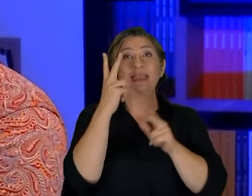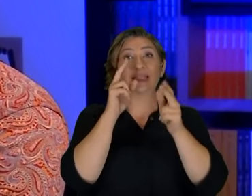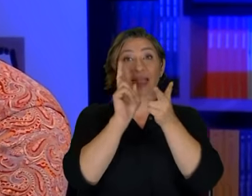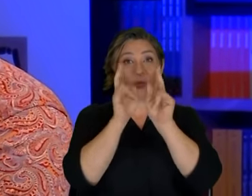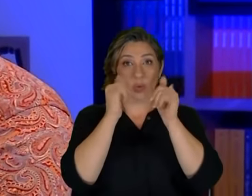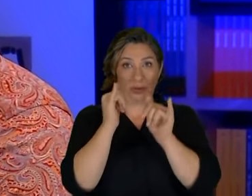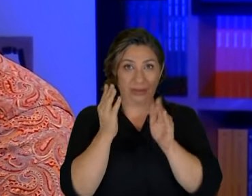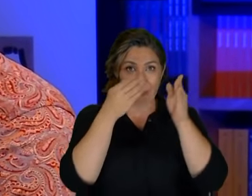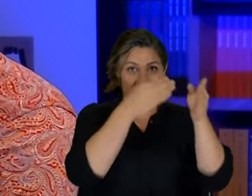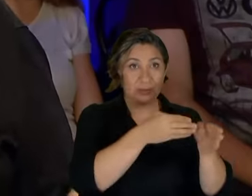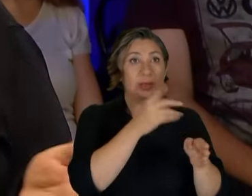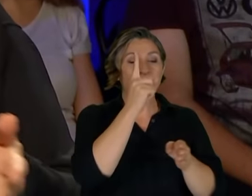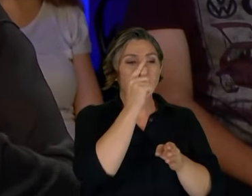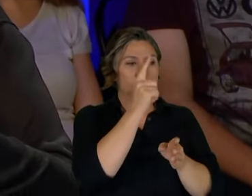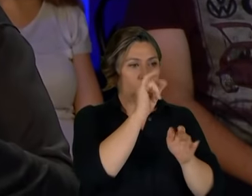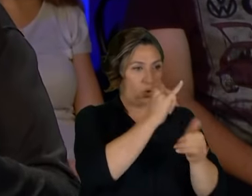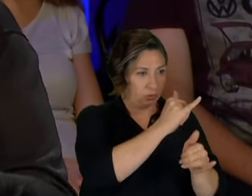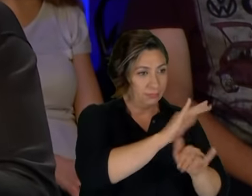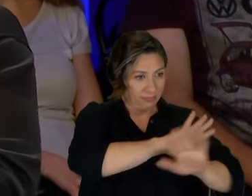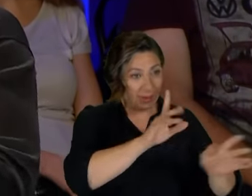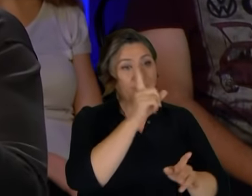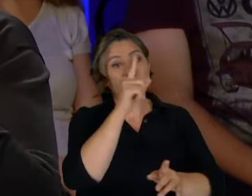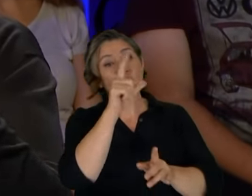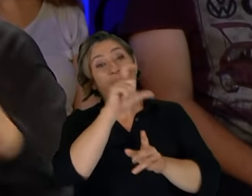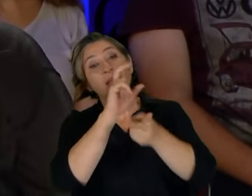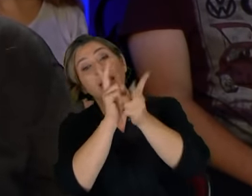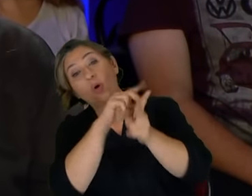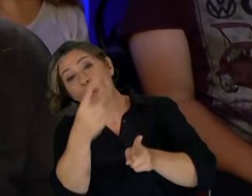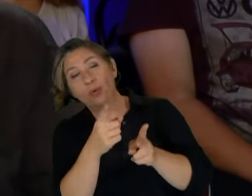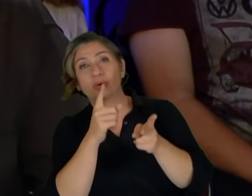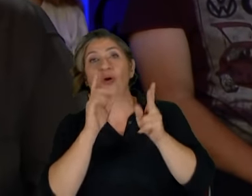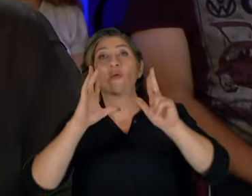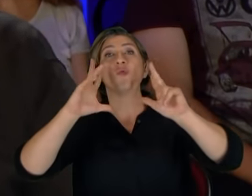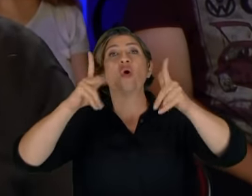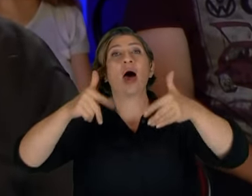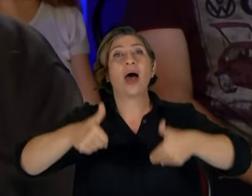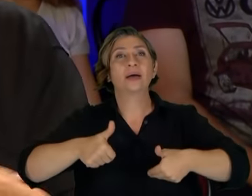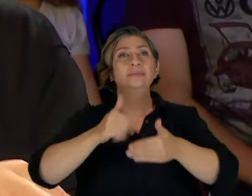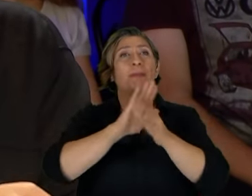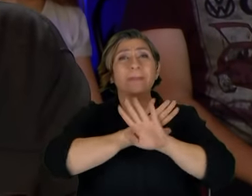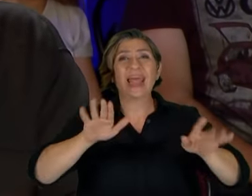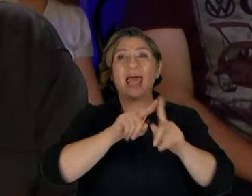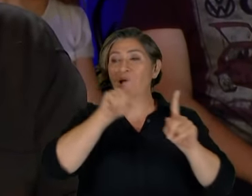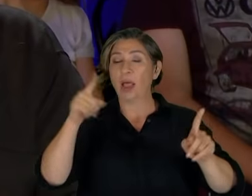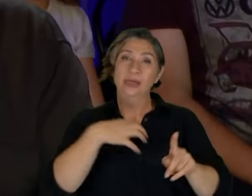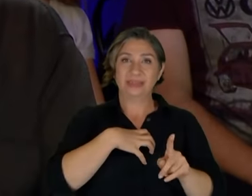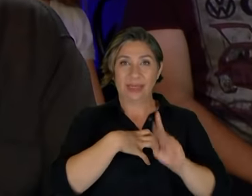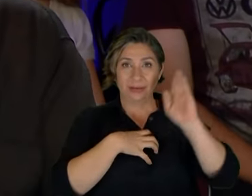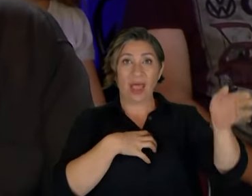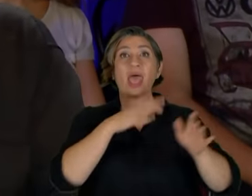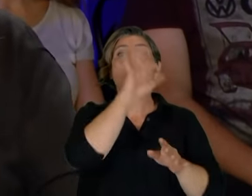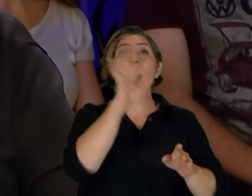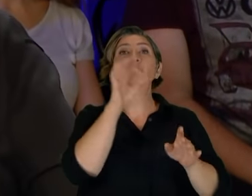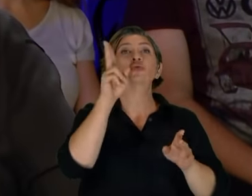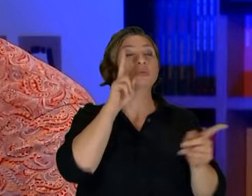oyundan gideriz. İşte 1,5 ay bir oyun oynarız. 1,5 ay bir oyun oynarız. Fuar bitene kadar oynarız. Haziranda gideriz. Eylül